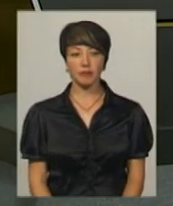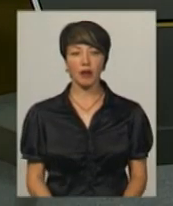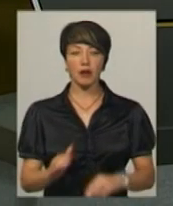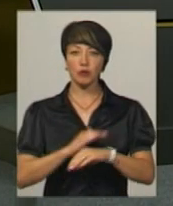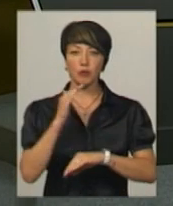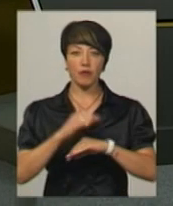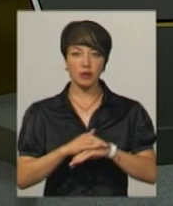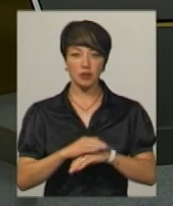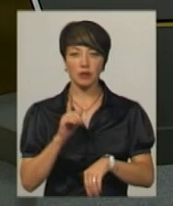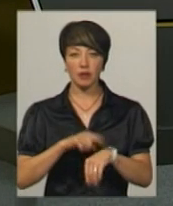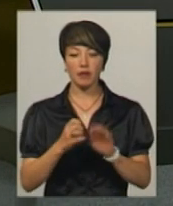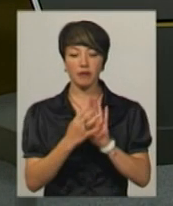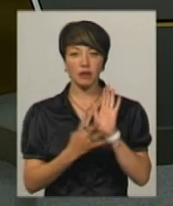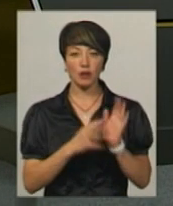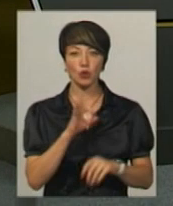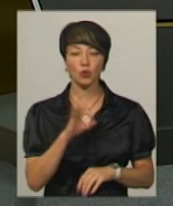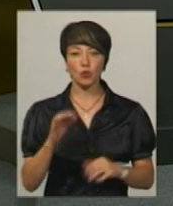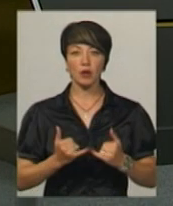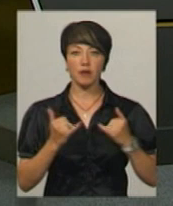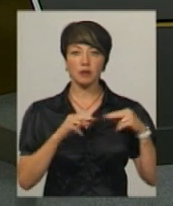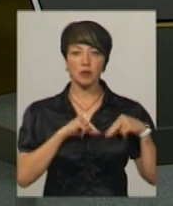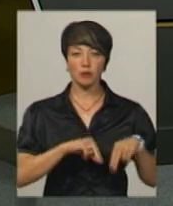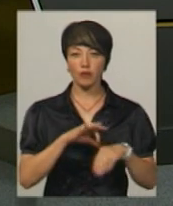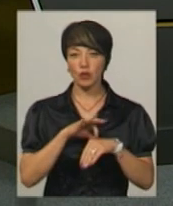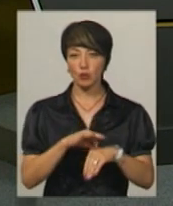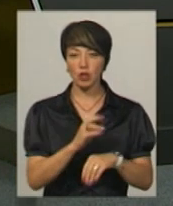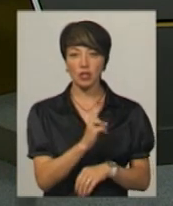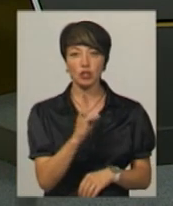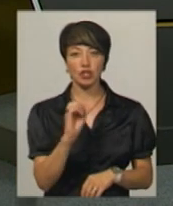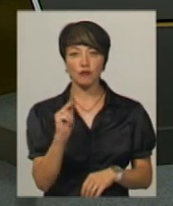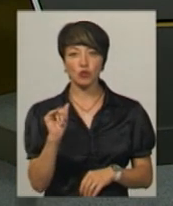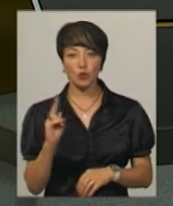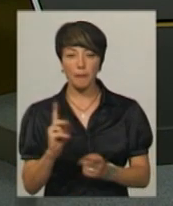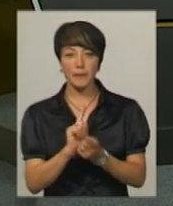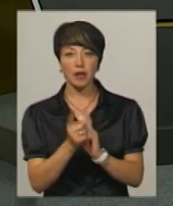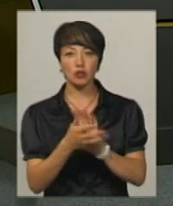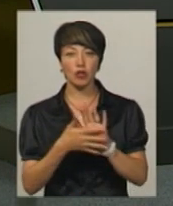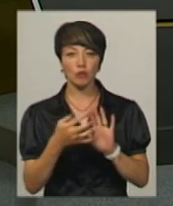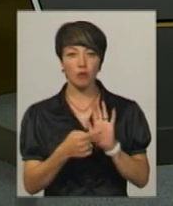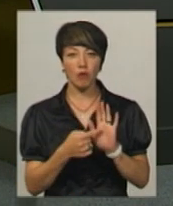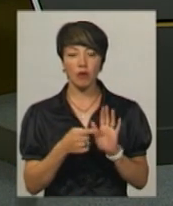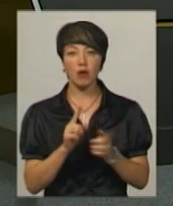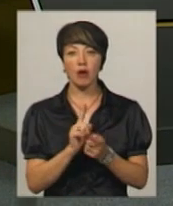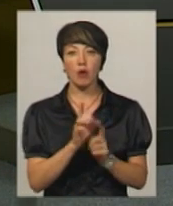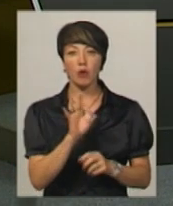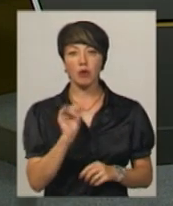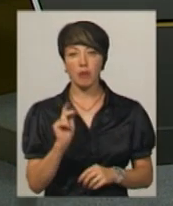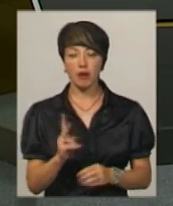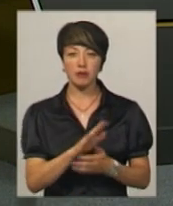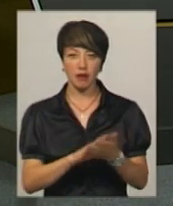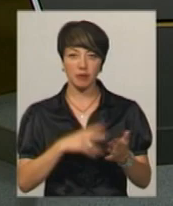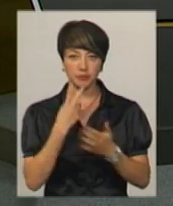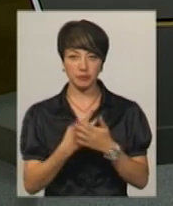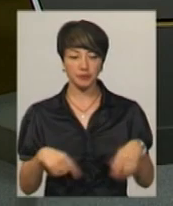Доброго вечора. На годинник у 19:00. У студії для вас працюють ведуча Катерина Шевчук. На жестову мову перекладає Ольга Рибак. Далі ви